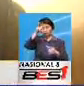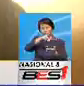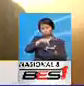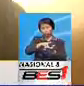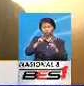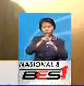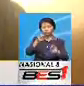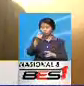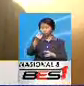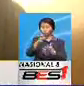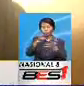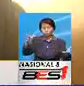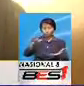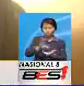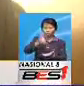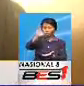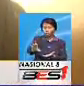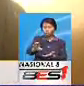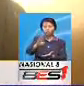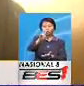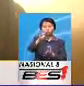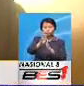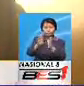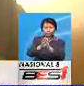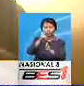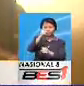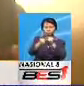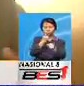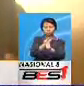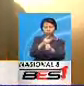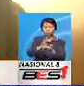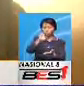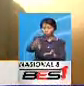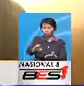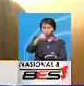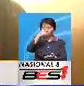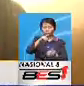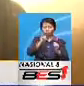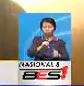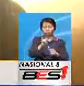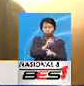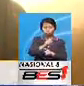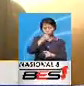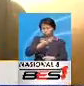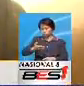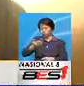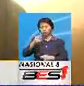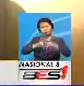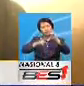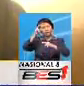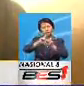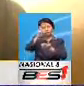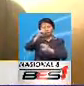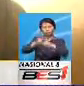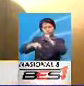besar. Hampir RM2 bilion setahun yang duit boleh kita gunakan untuk benda yang lain. Membina universiti,